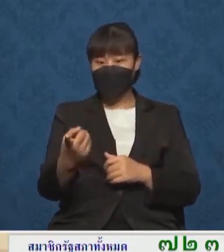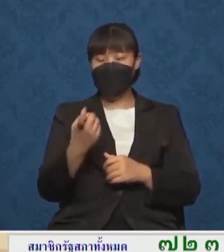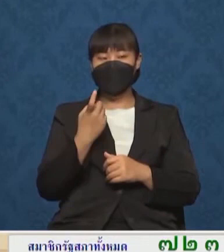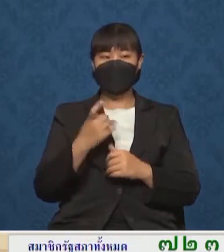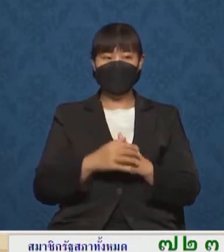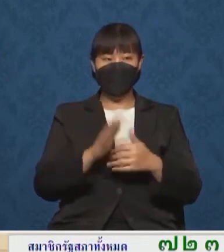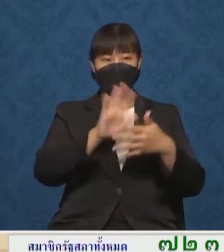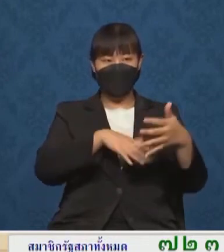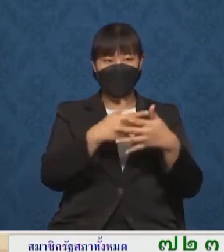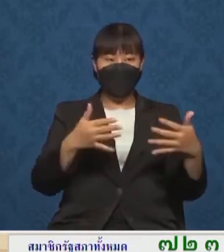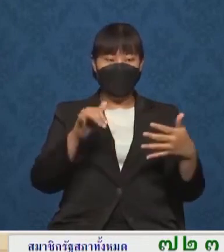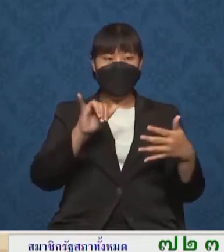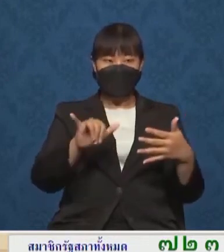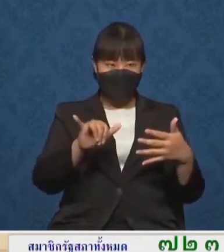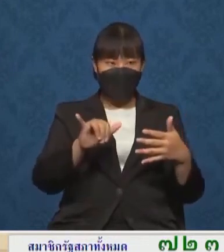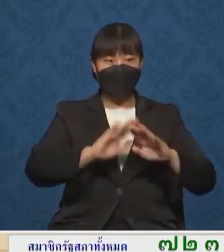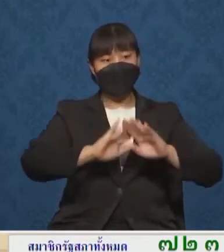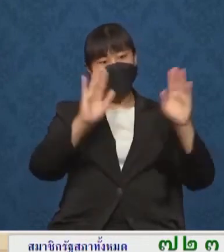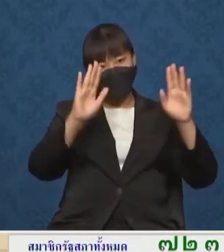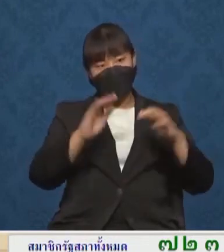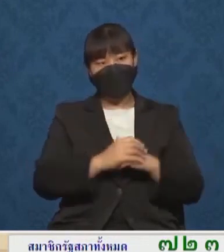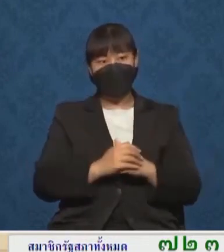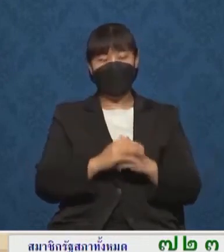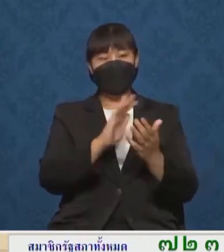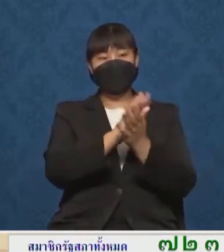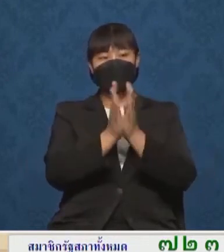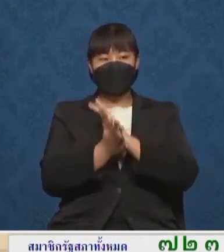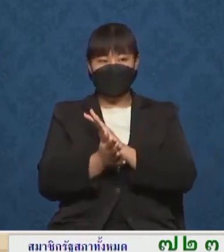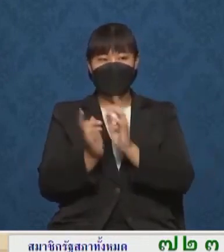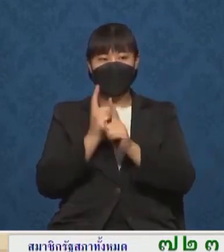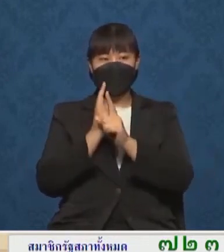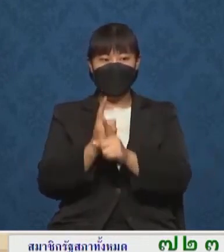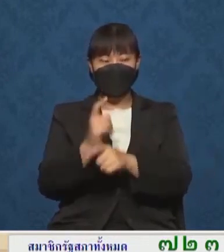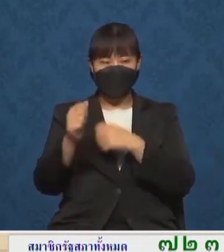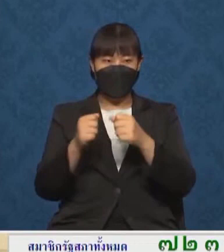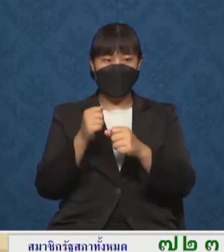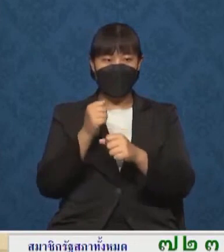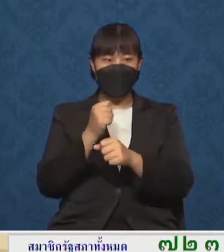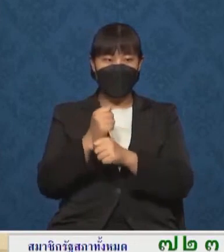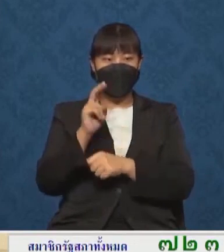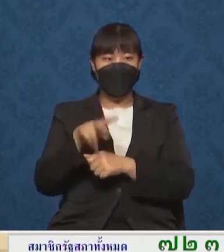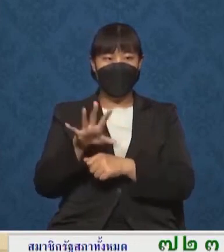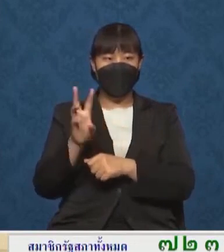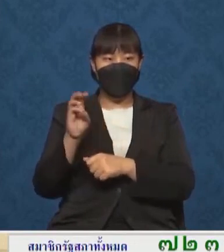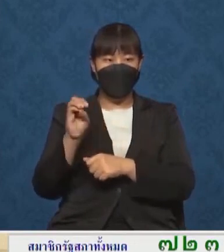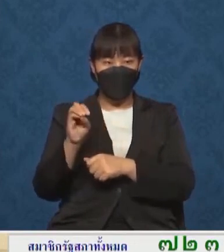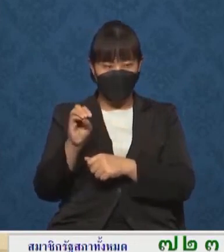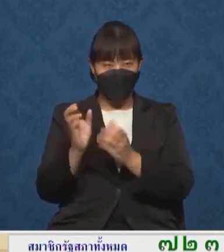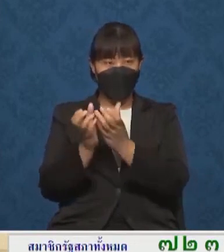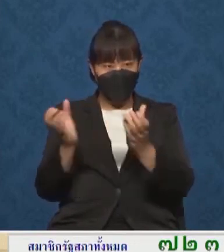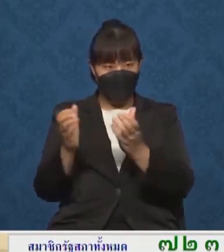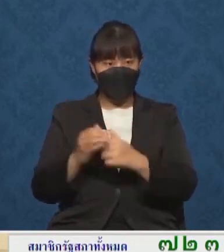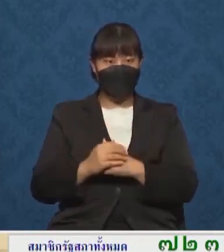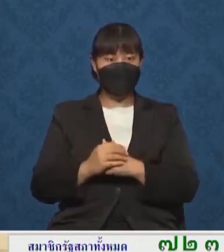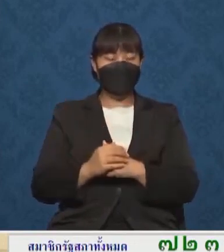แผนยุทธศาสตร์ชาตินะครับรวมถึงกลไกการปฏิรูปตามรัฐธรรมนูญปี2560นะครับผมได้ฟังที่ทุกท่าน